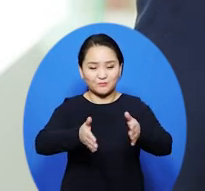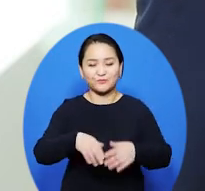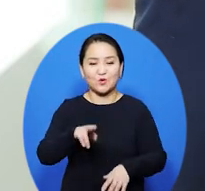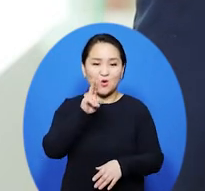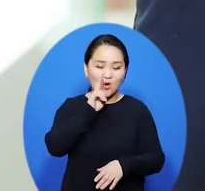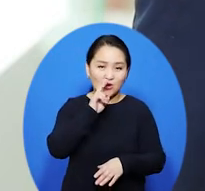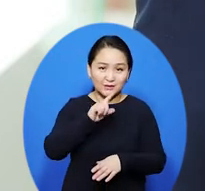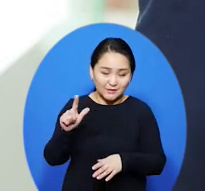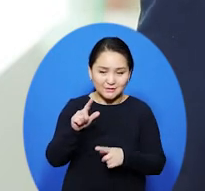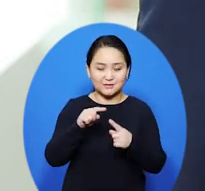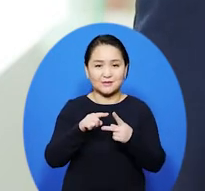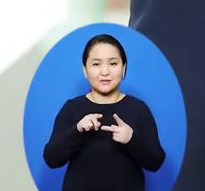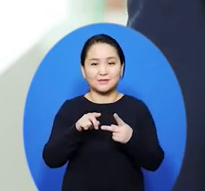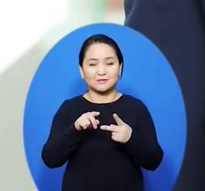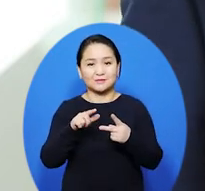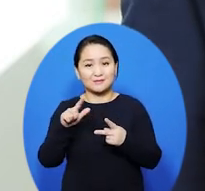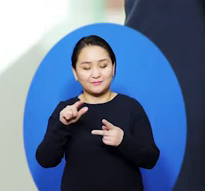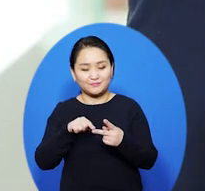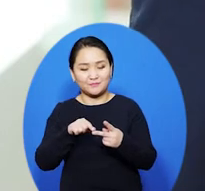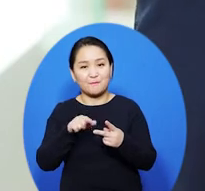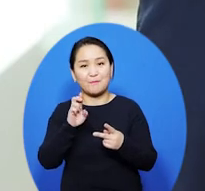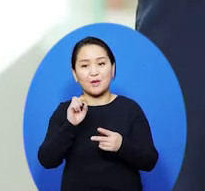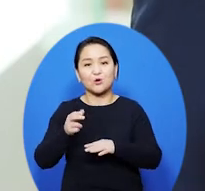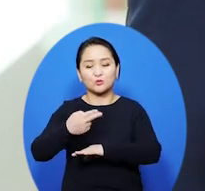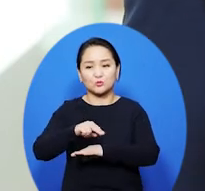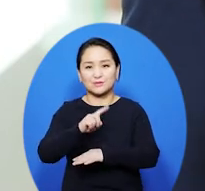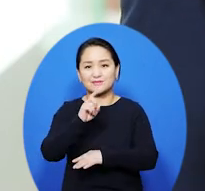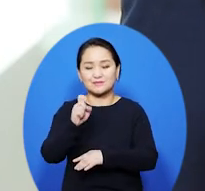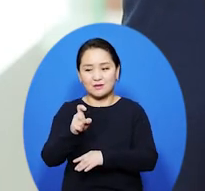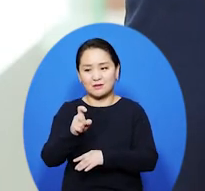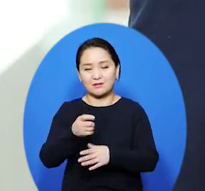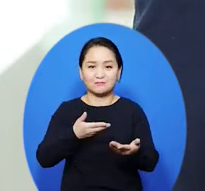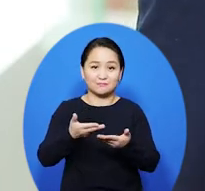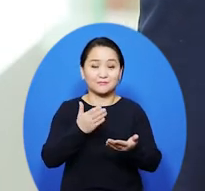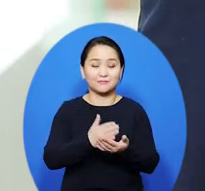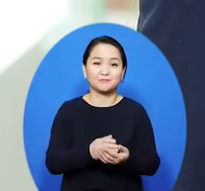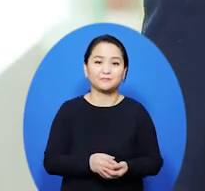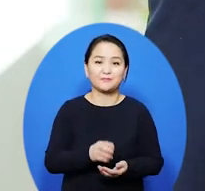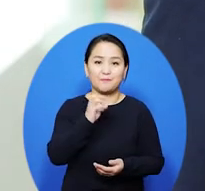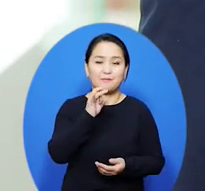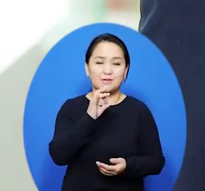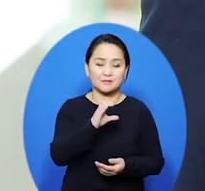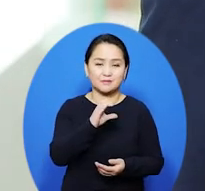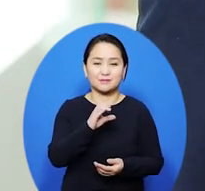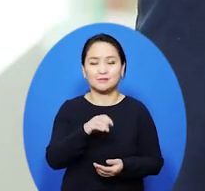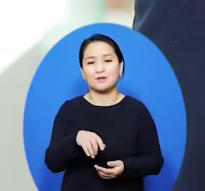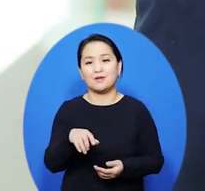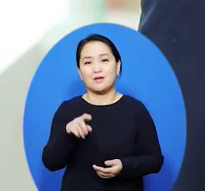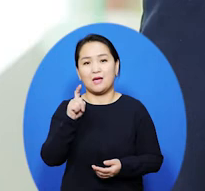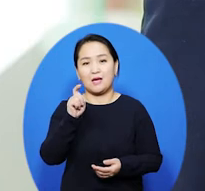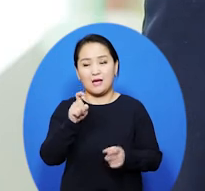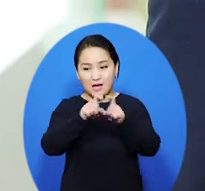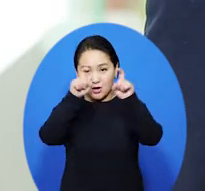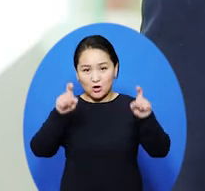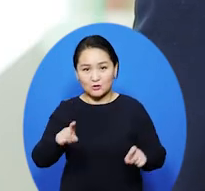за хоолны газар, цайны газар. За тэгээд бас манай Баянгол дүүрэг ч том захуудтай. Юу барс зах,